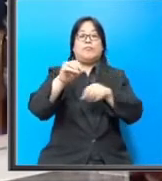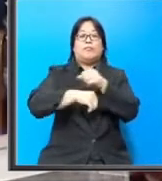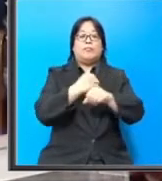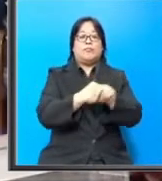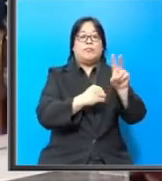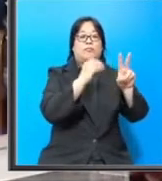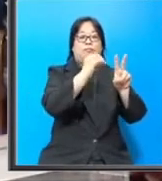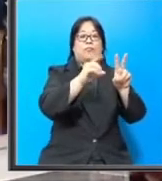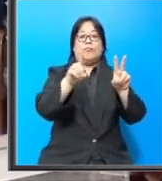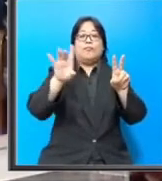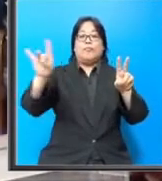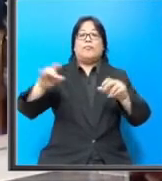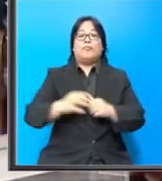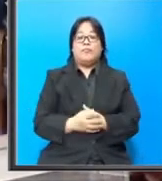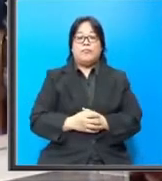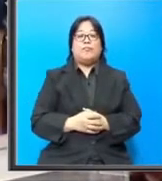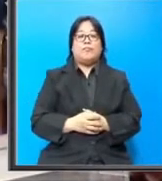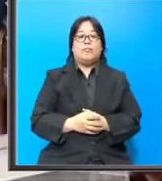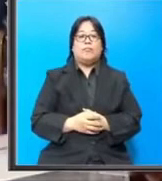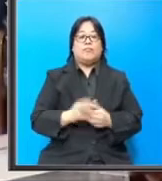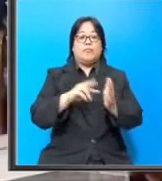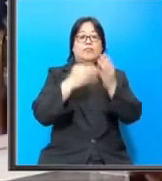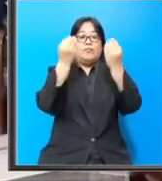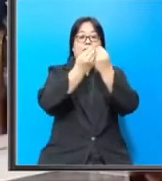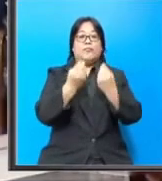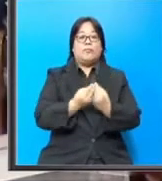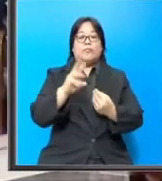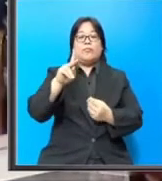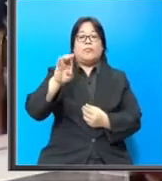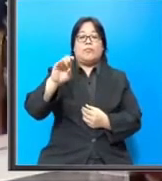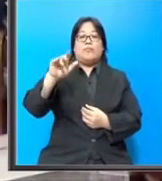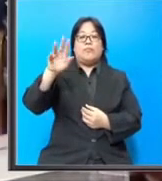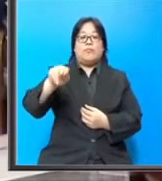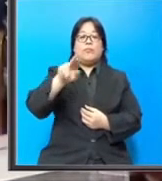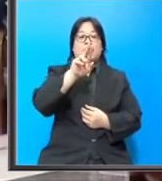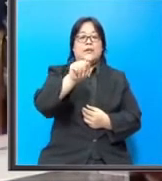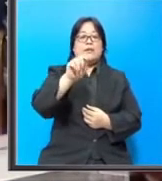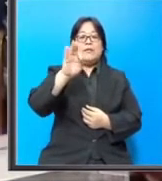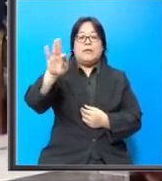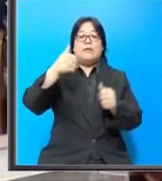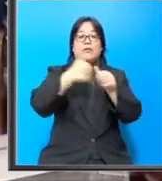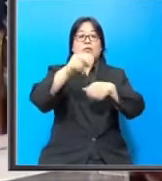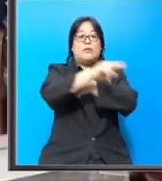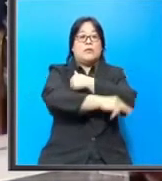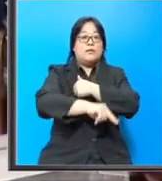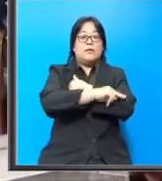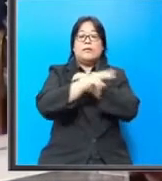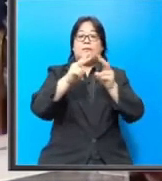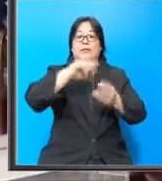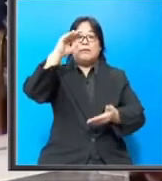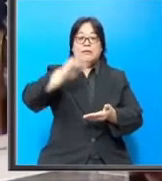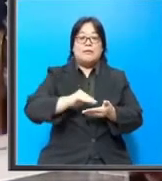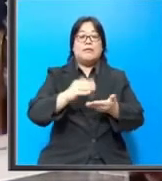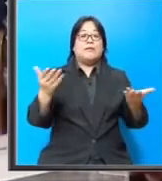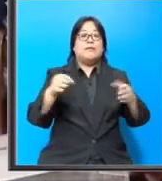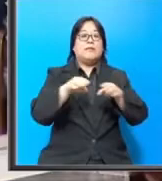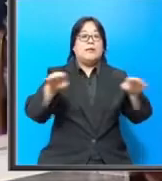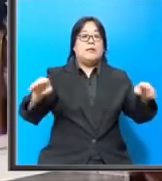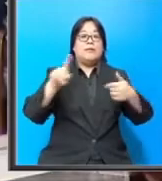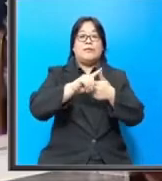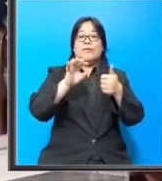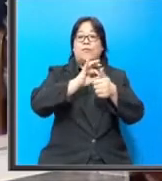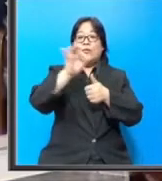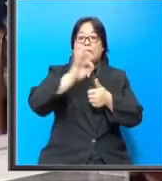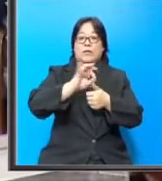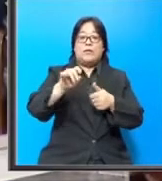pada tahun 2018 jadi kadar jumlah kesuburan thevar ini mengikuti negeri yang paling terendah kada kesuburannya